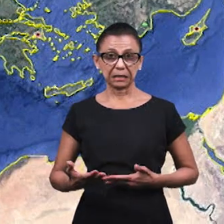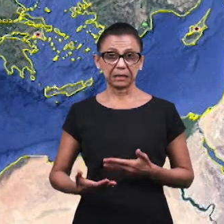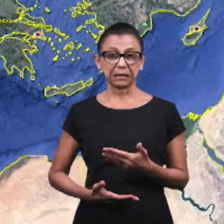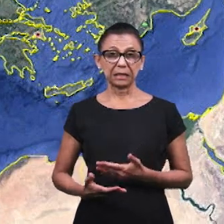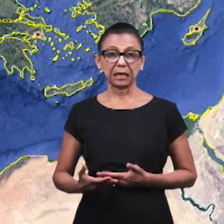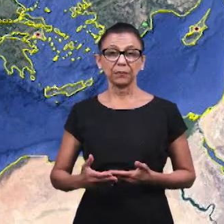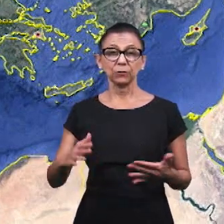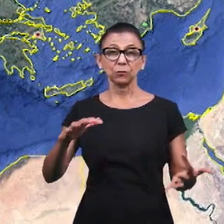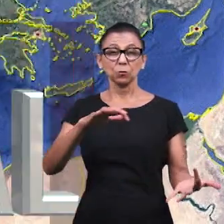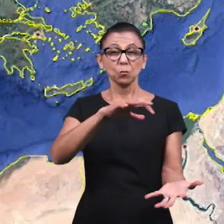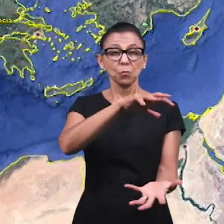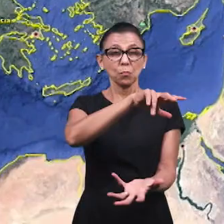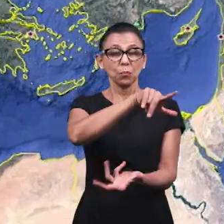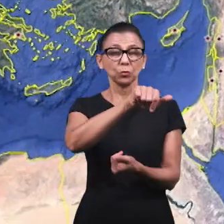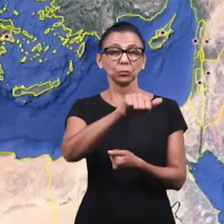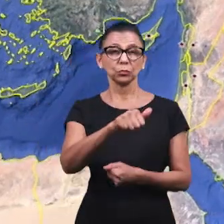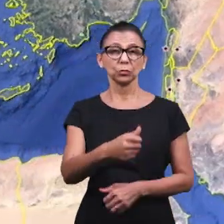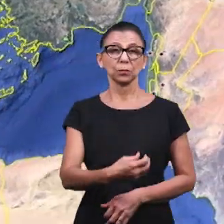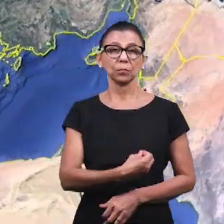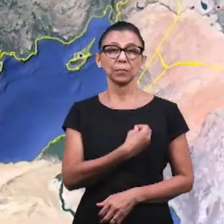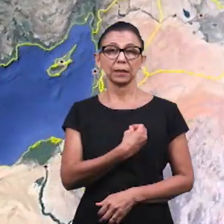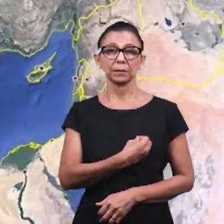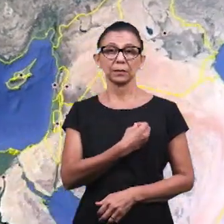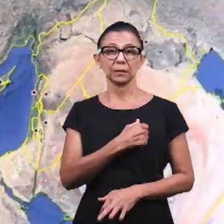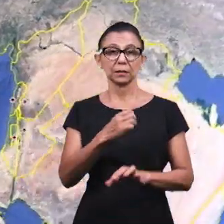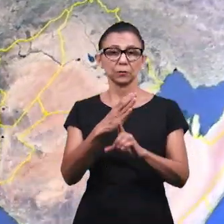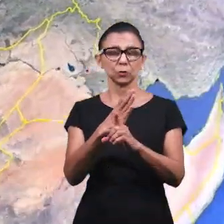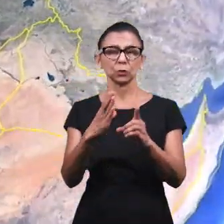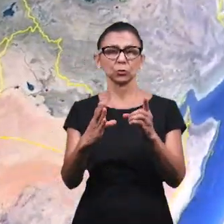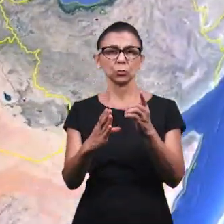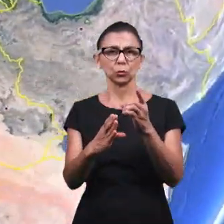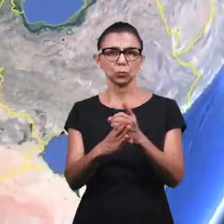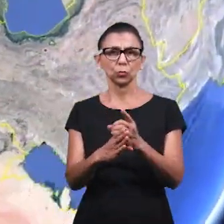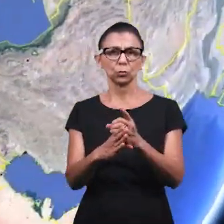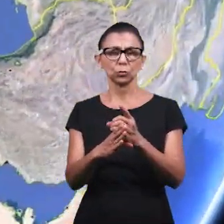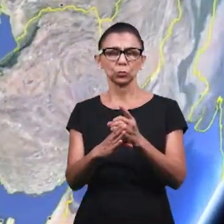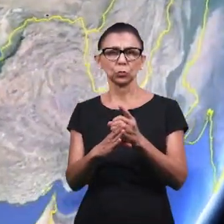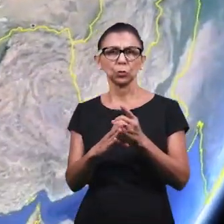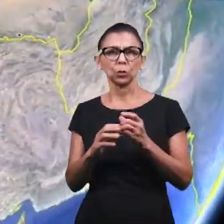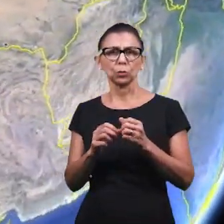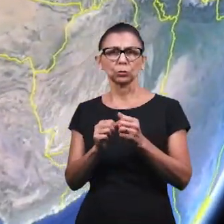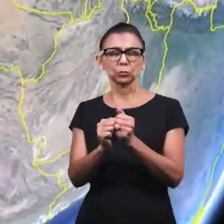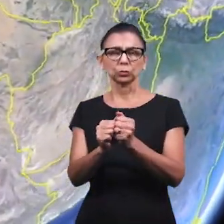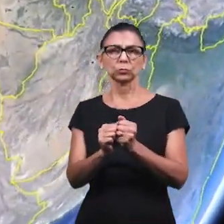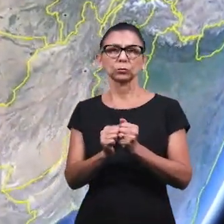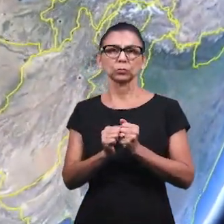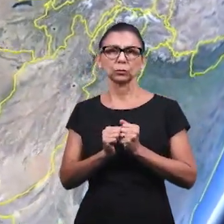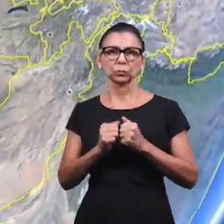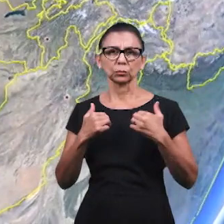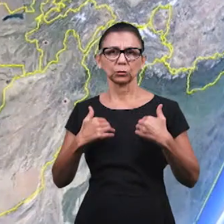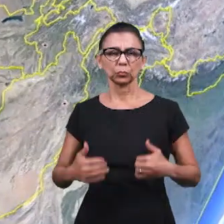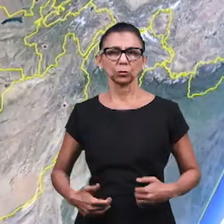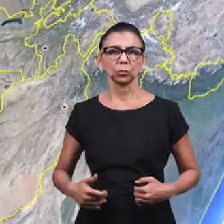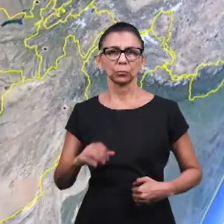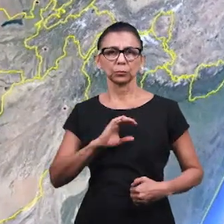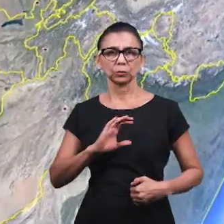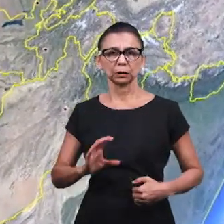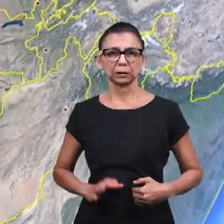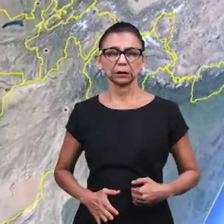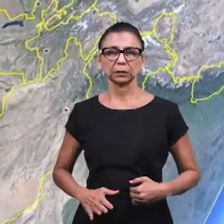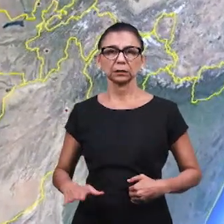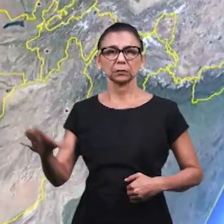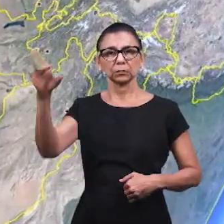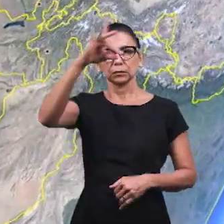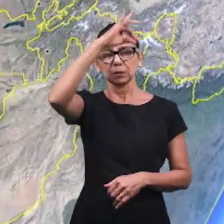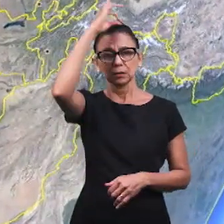Des frères et sœurs de toutes les parties du monde participent dans le même culte, ensemble, dans un même corps et dans un même